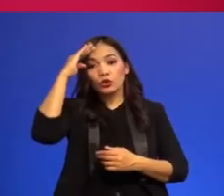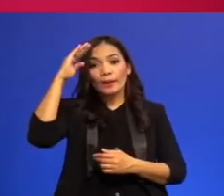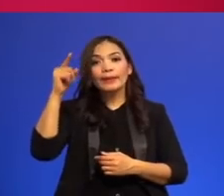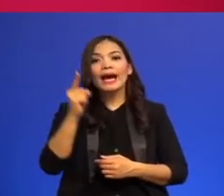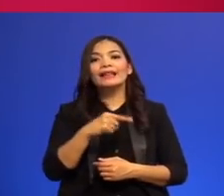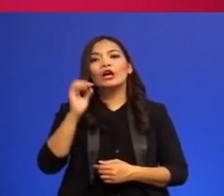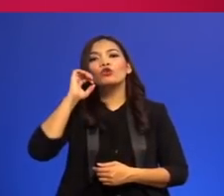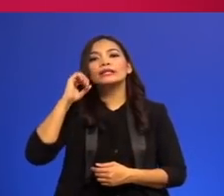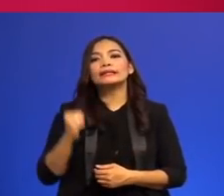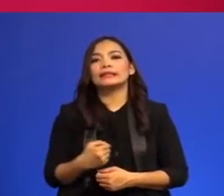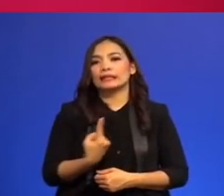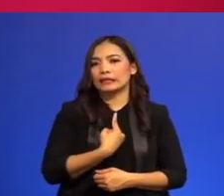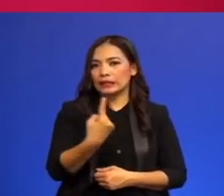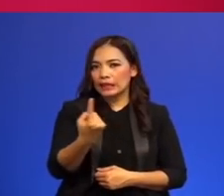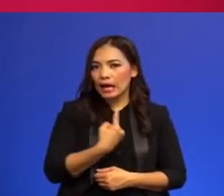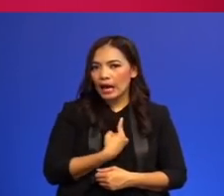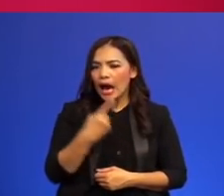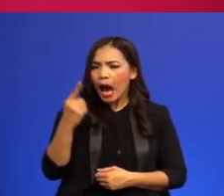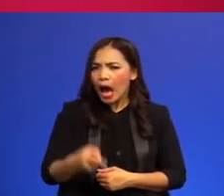kita. Amin.